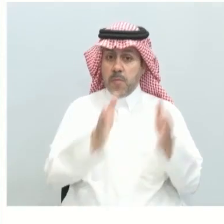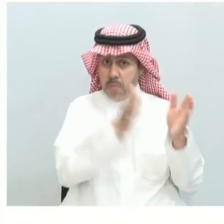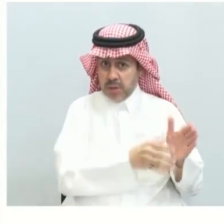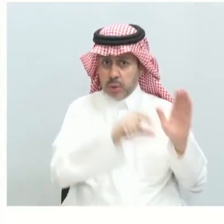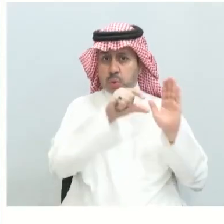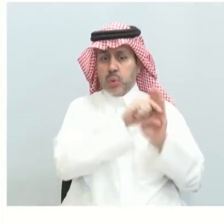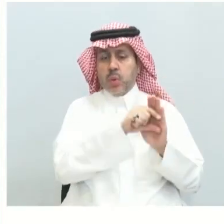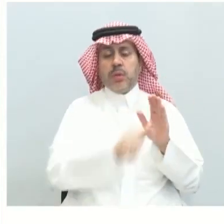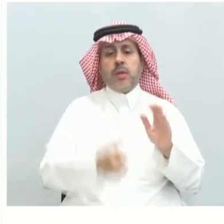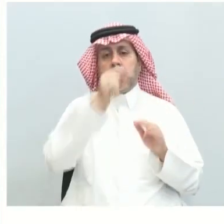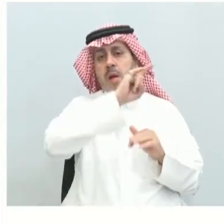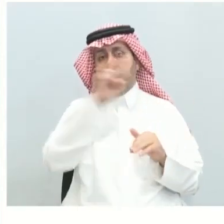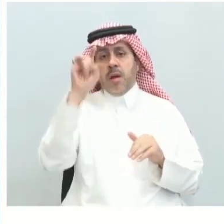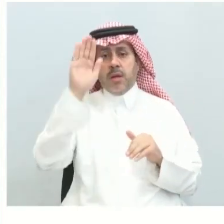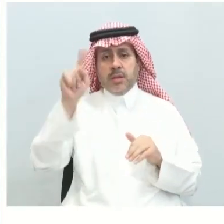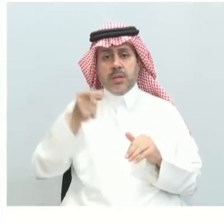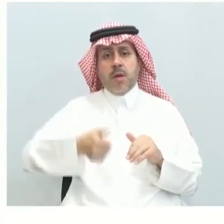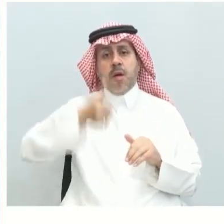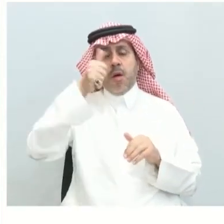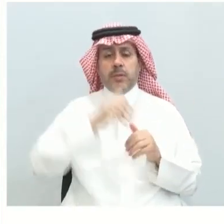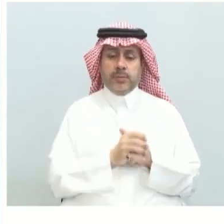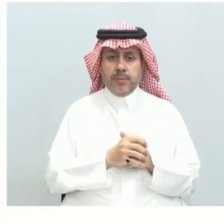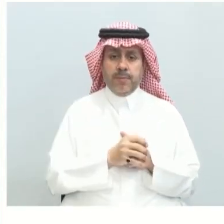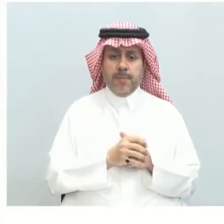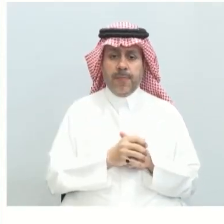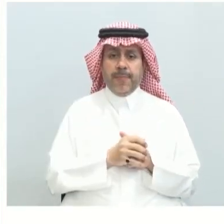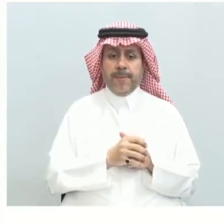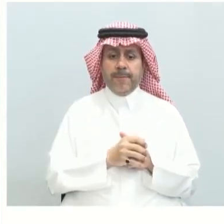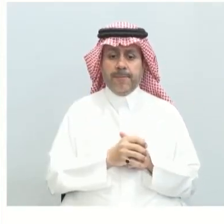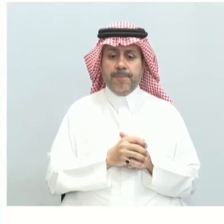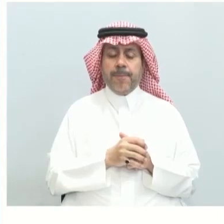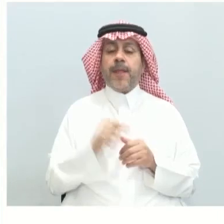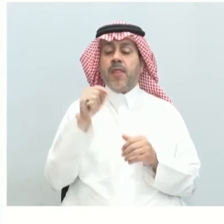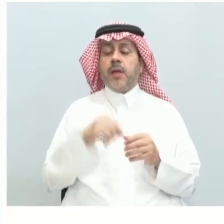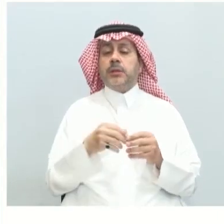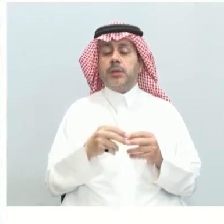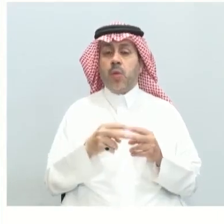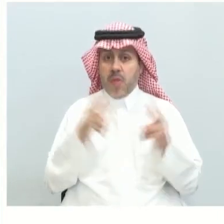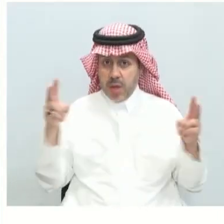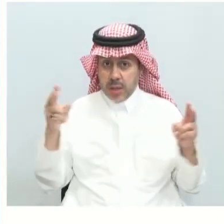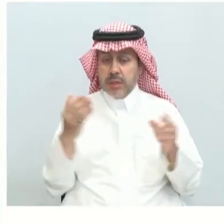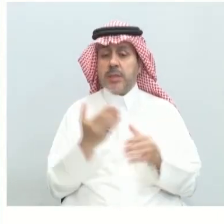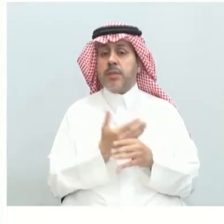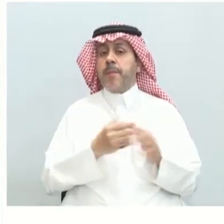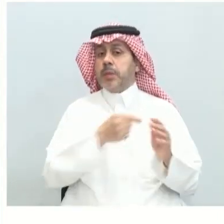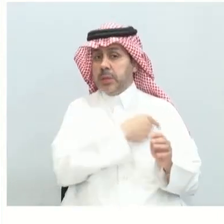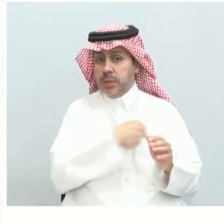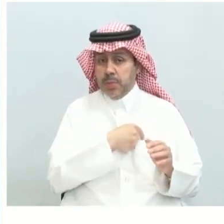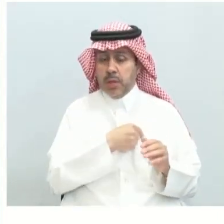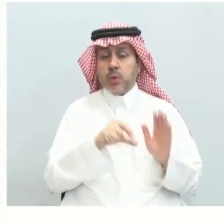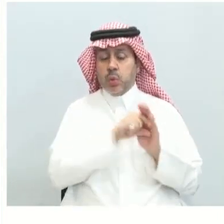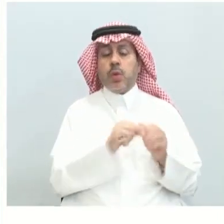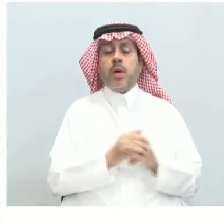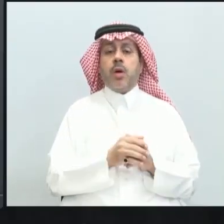سوره الاسراء هذا ما يتعلق بنزول السوره وكذلك نوع هذه الصوره من حيث